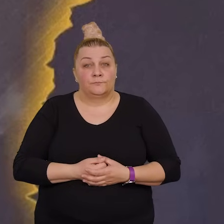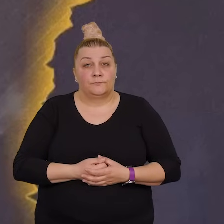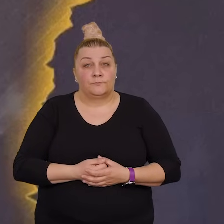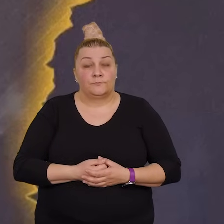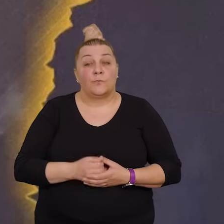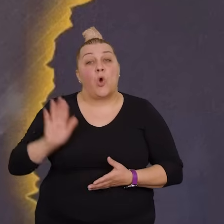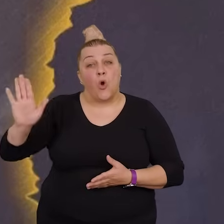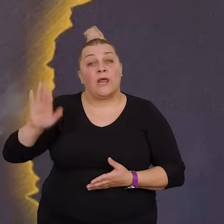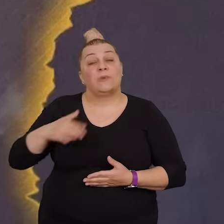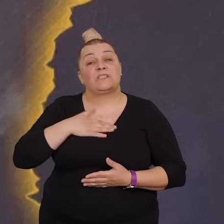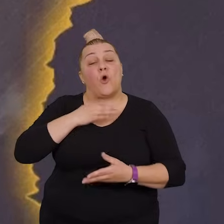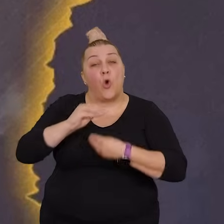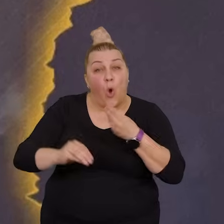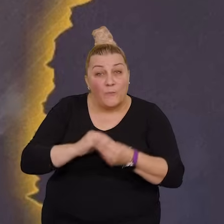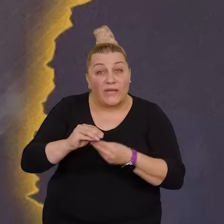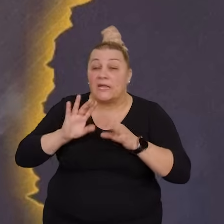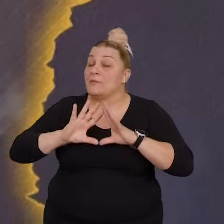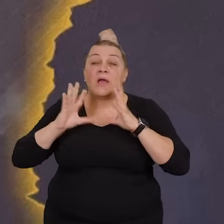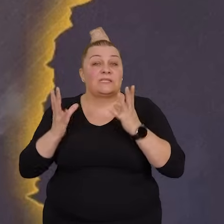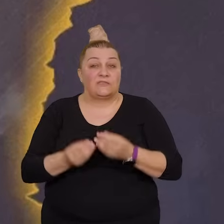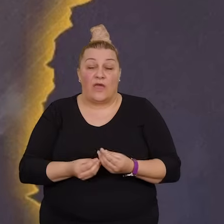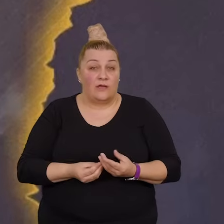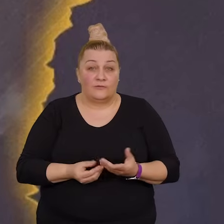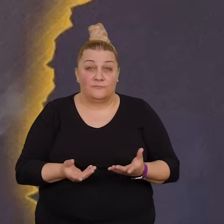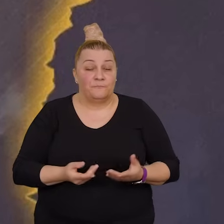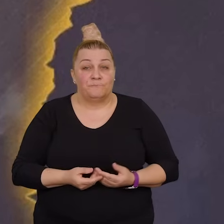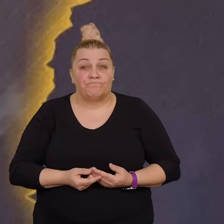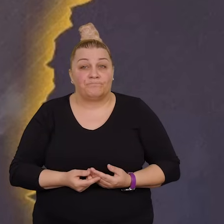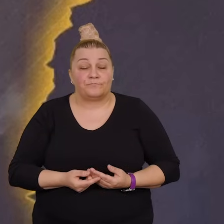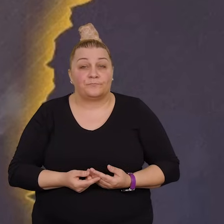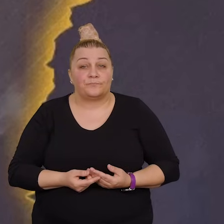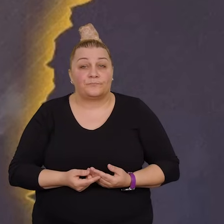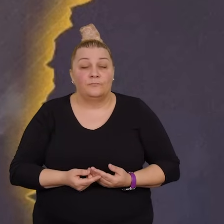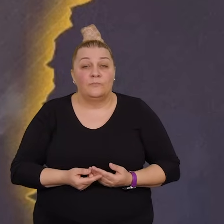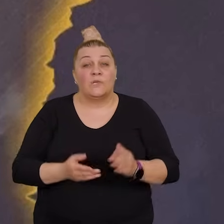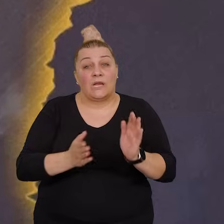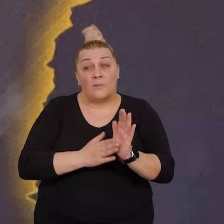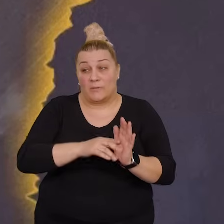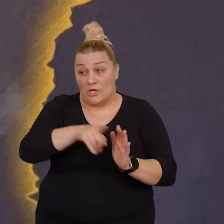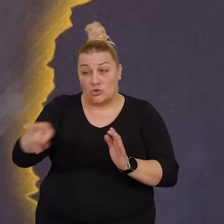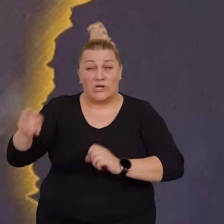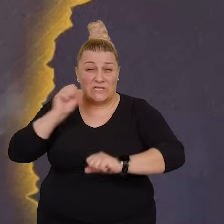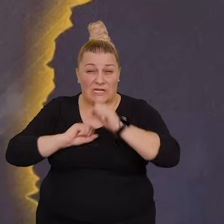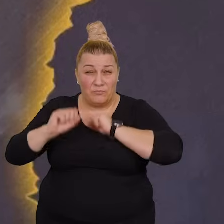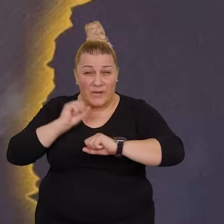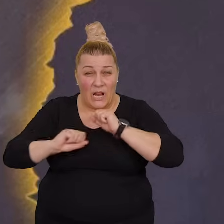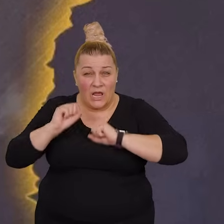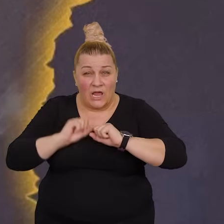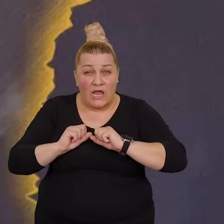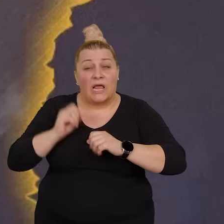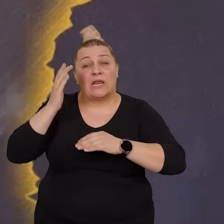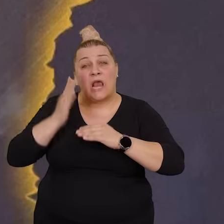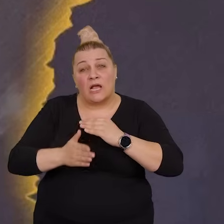ima svoju familiju, ima sve, znate. To su, ja kroz to gledam. Jer bilo bi grozno da su oni to pretrpili, sve što su pretrpili,